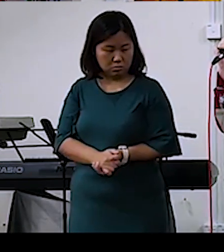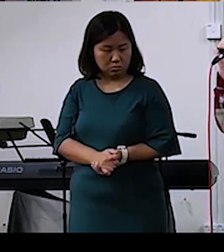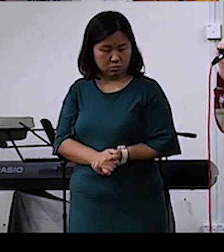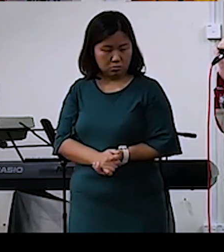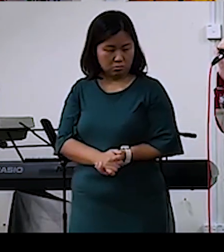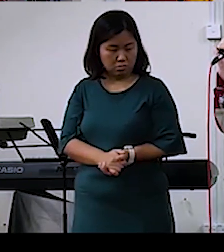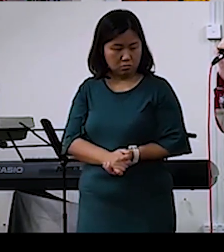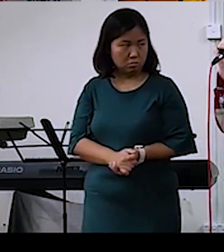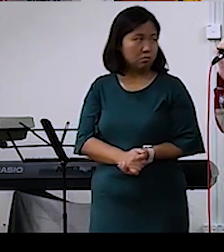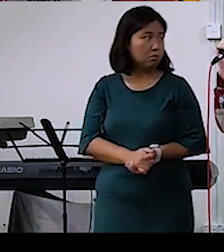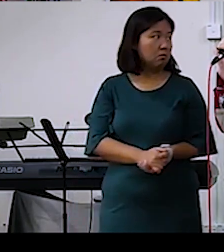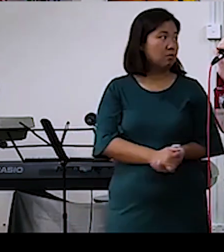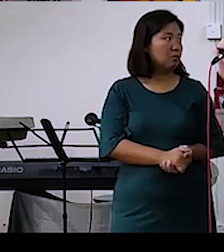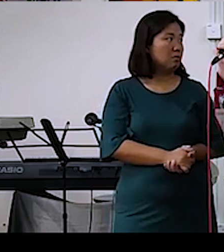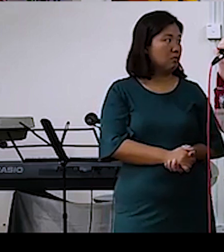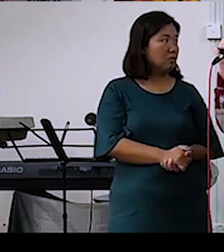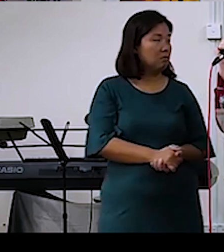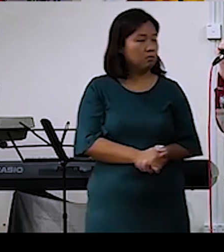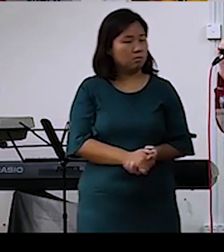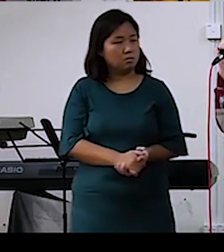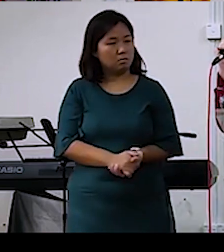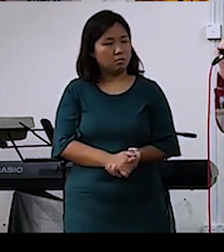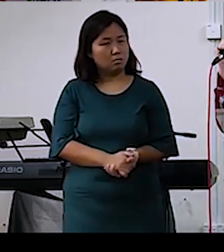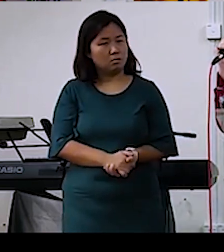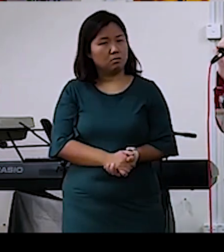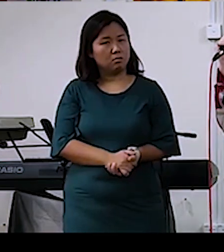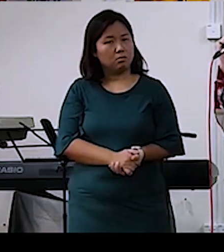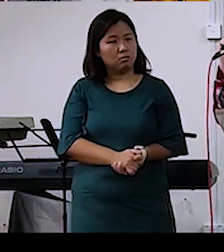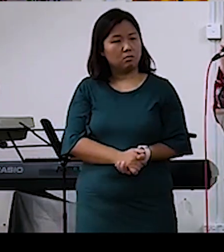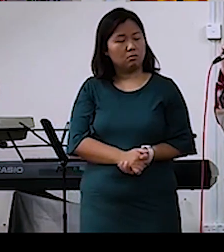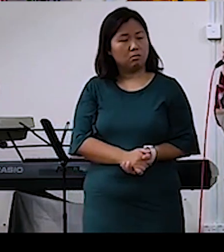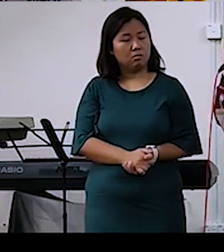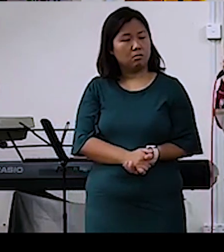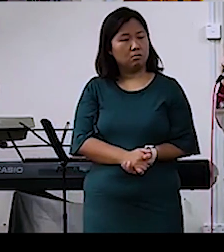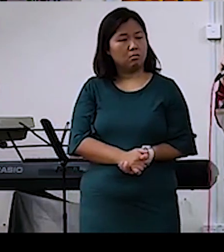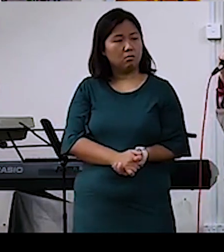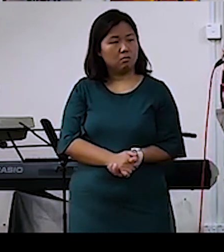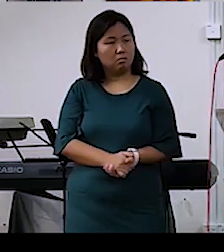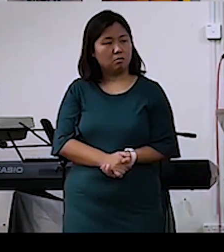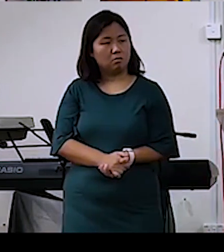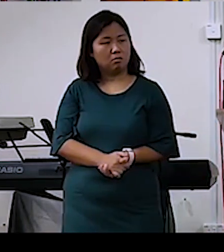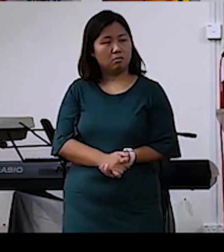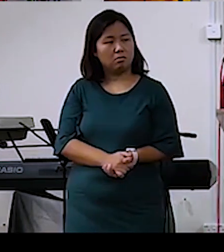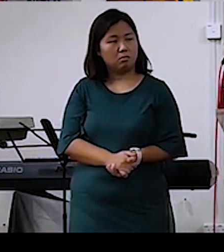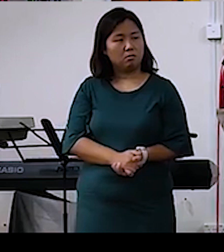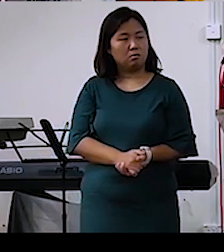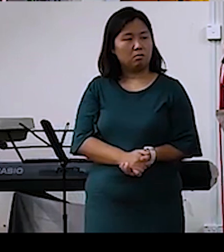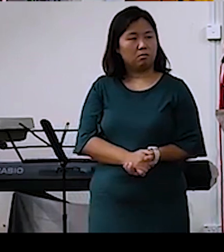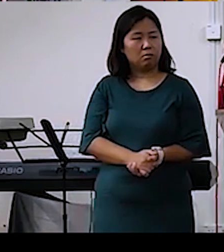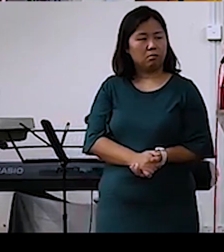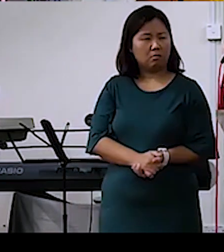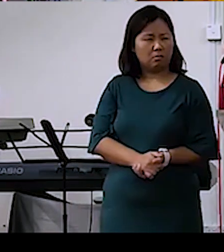你看当我们服侍神的时候呢，背后没有任何的怀有任何的不好的目的，那么呢我们就可以看到神那美好的旨